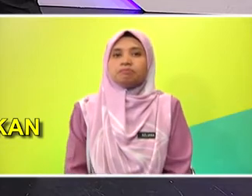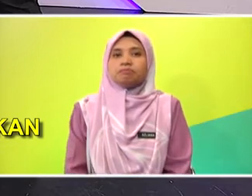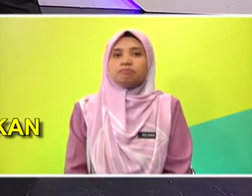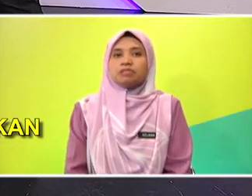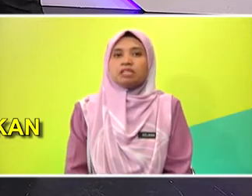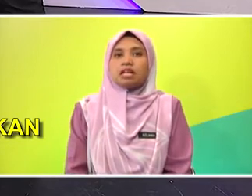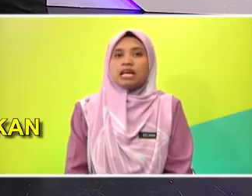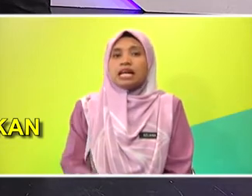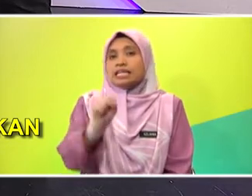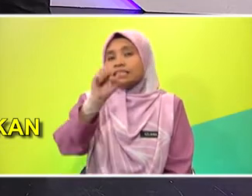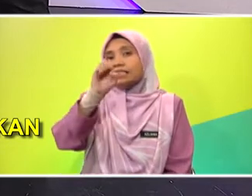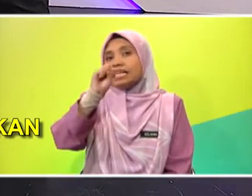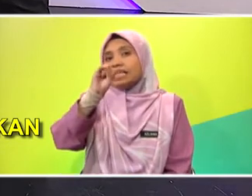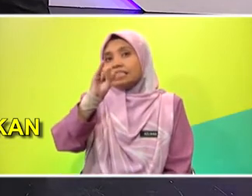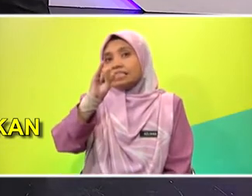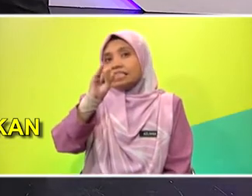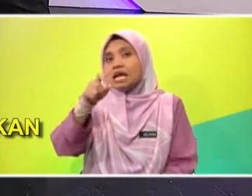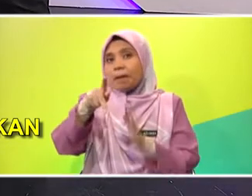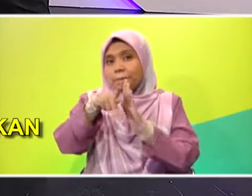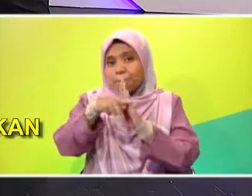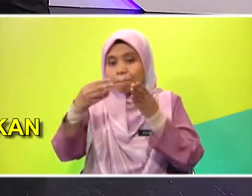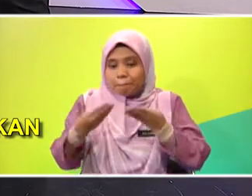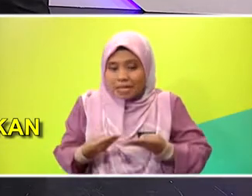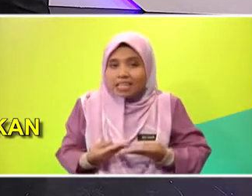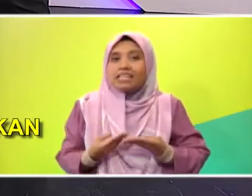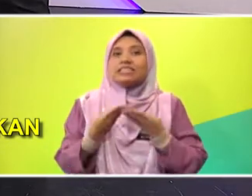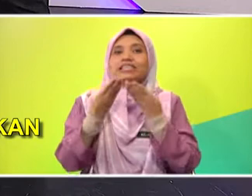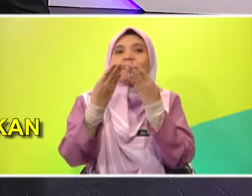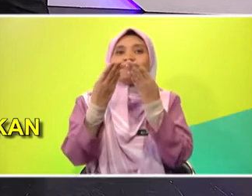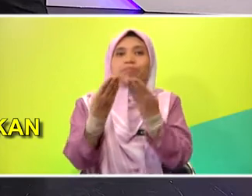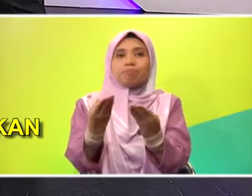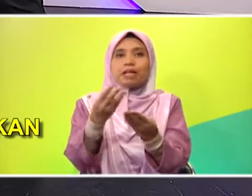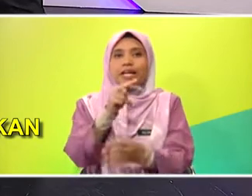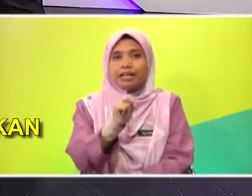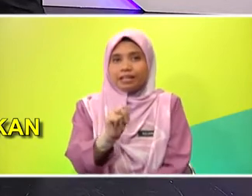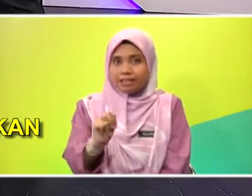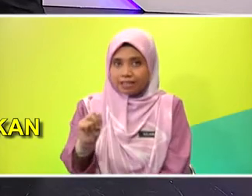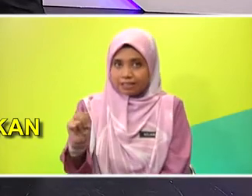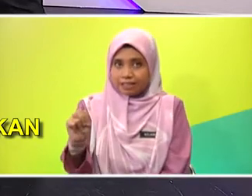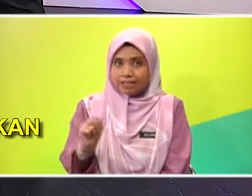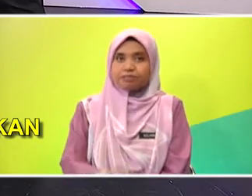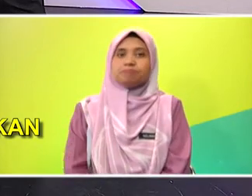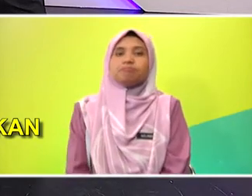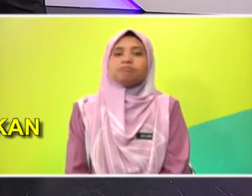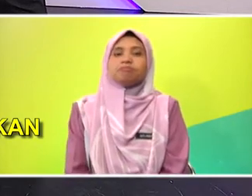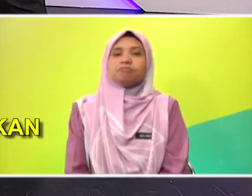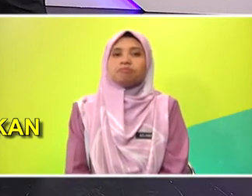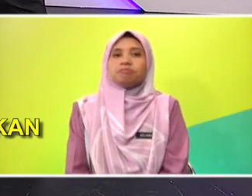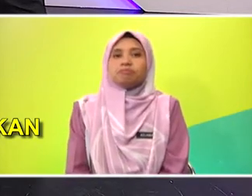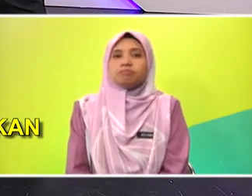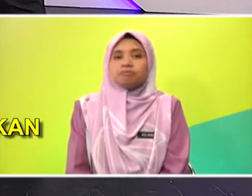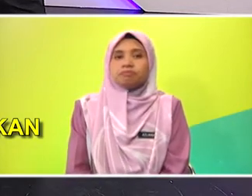sesi penyampaian hadiah sesi diketahui karena sesi